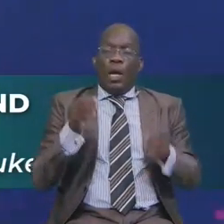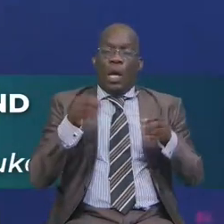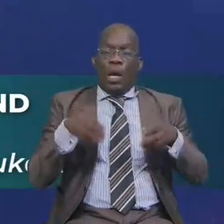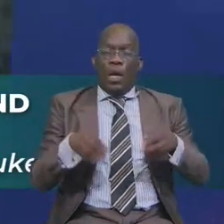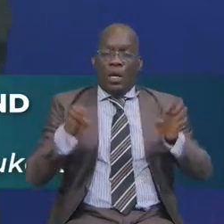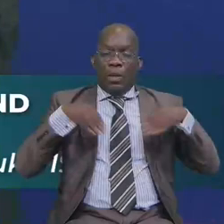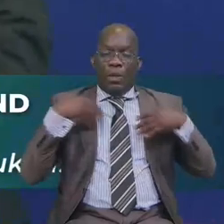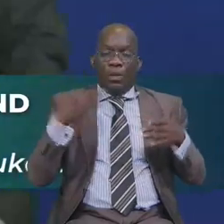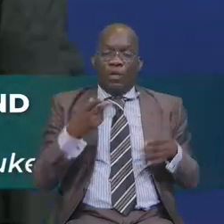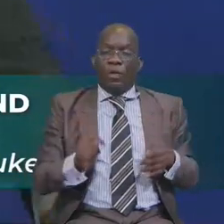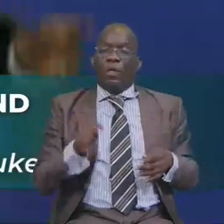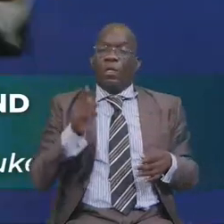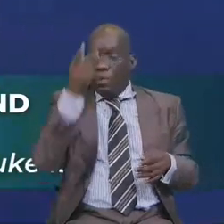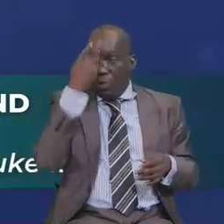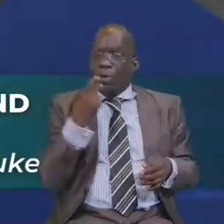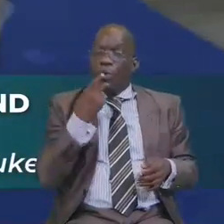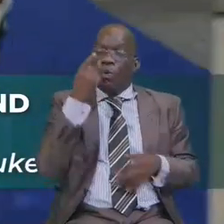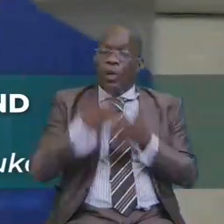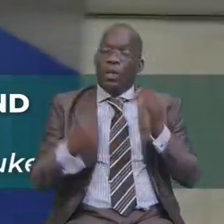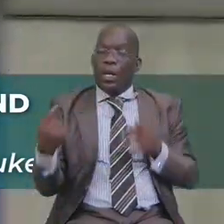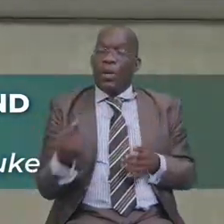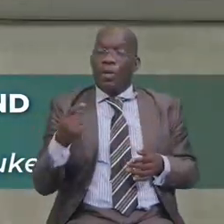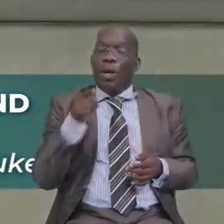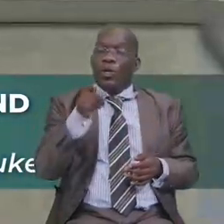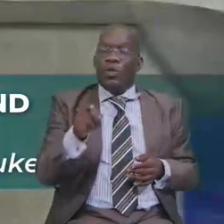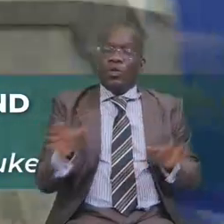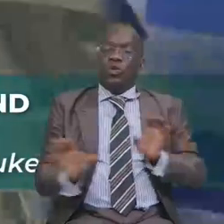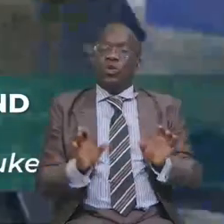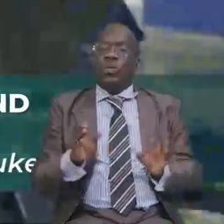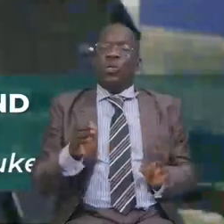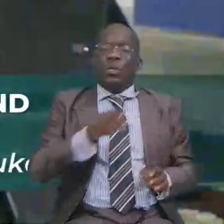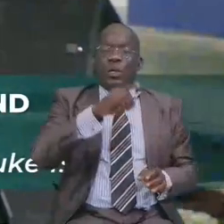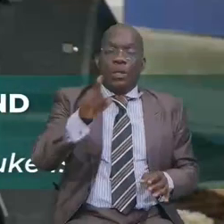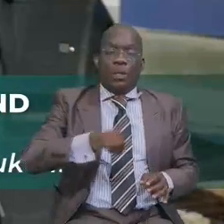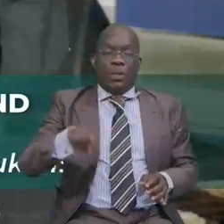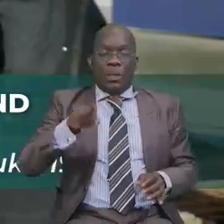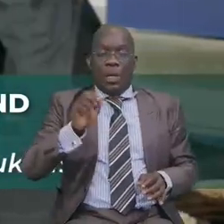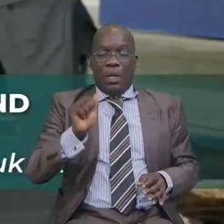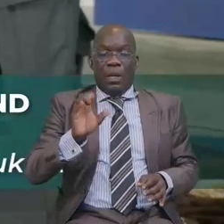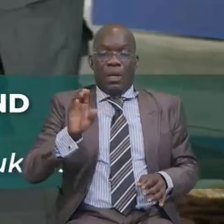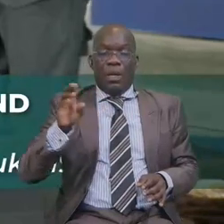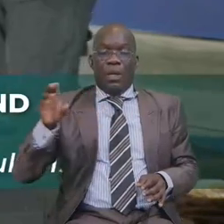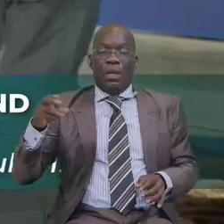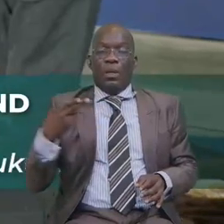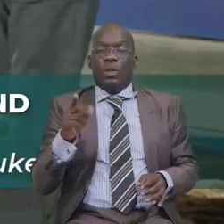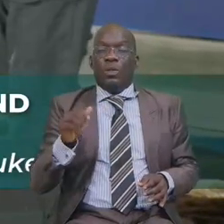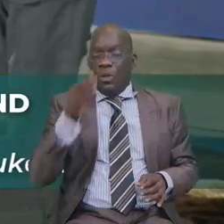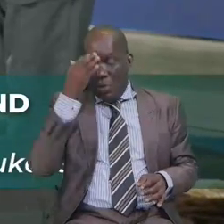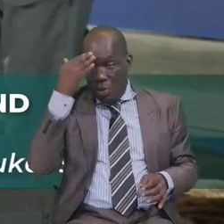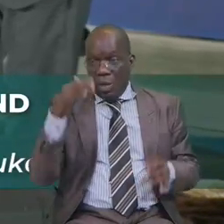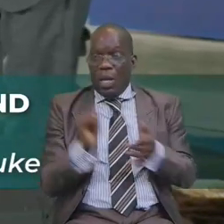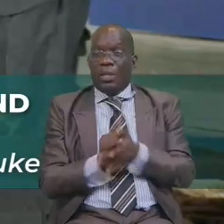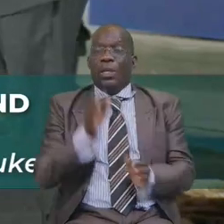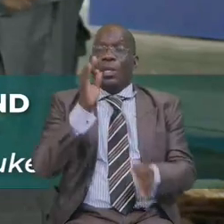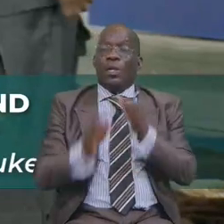troisième femme, quatrième femme, tu ramasses tout seulement. Zachée savait. Si la repentance devait